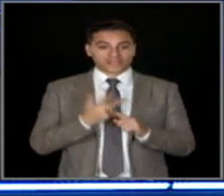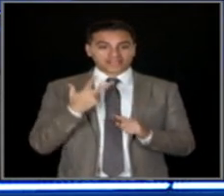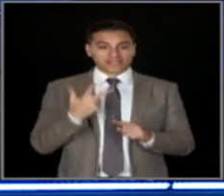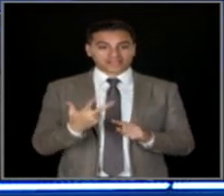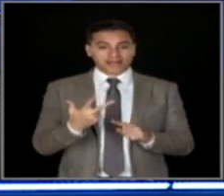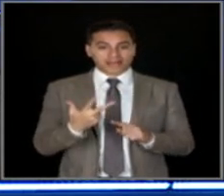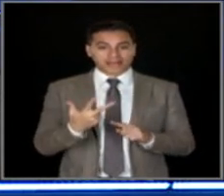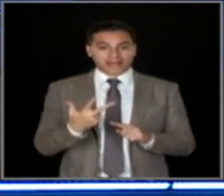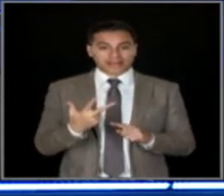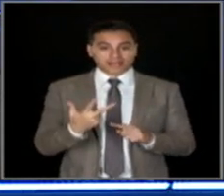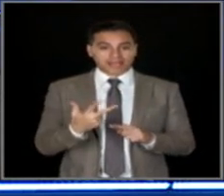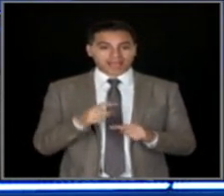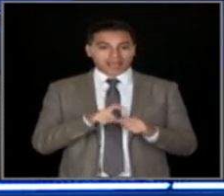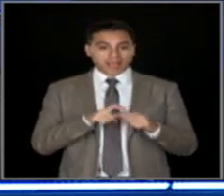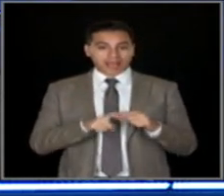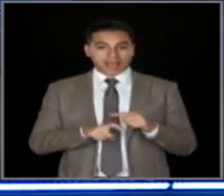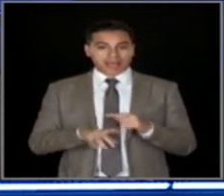55 في 3